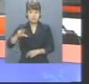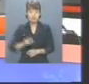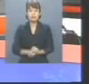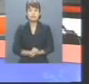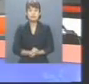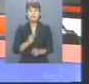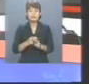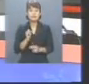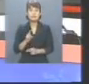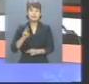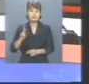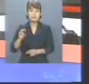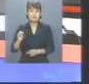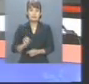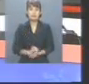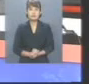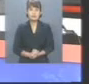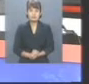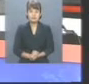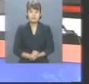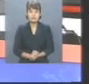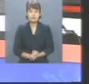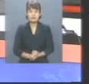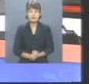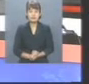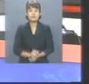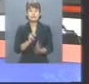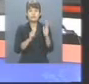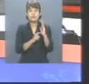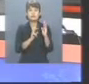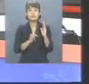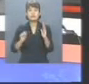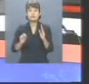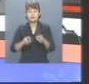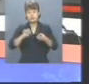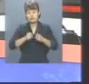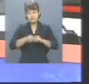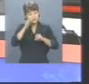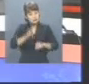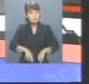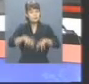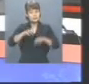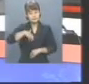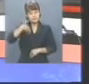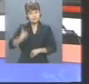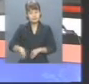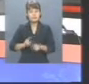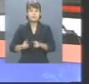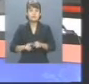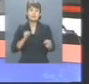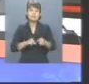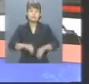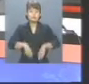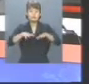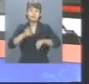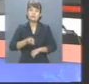มาทรงกลิ่นค่ะสำหรับความเดือดร้อนของชาวจังหวัดนนทบุรีหลังจากที่ได้รับผลกระทบจากน้ำท่วมขังเป็นเวลานานและทำให้มีข้อเรียกร้องผ่าน